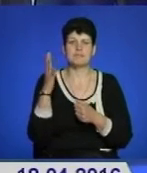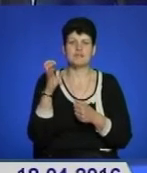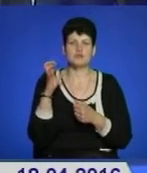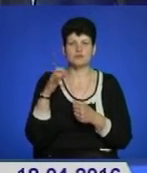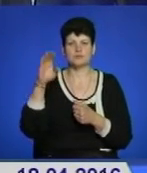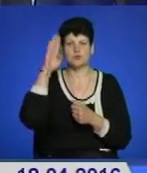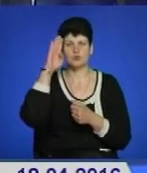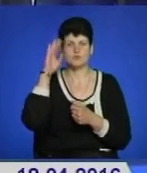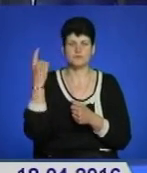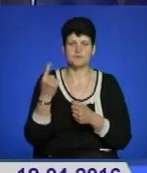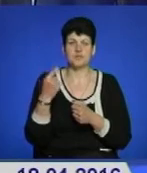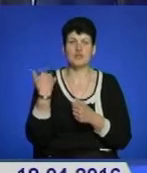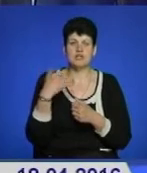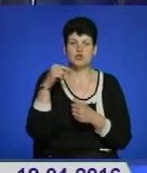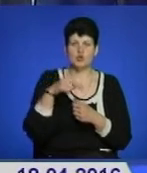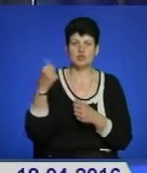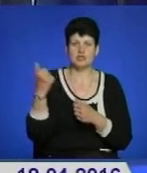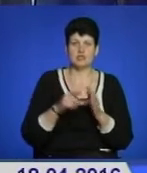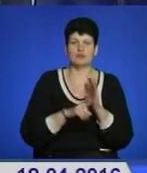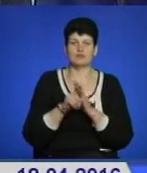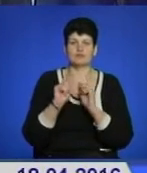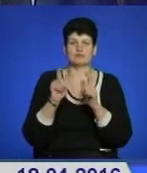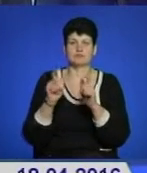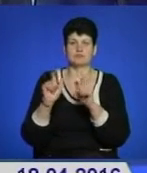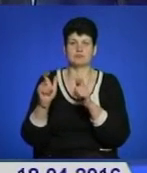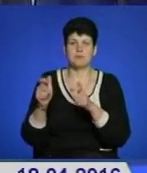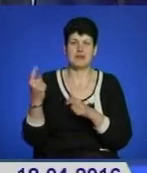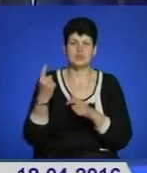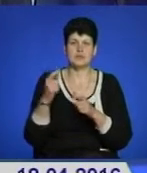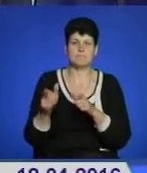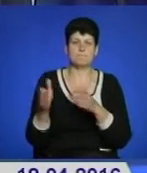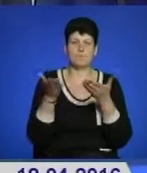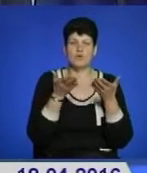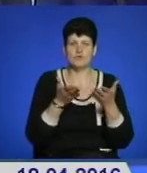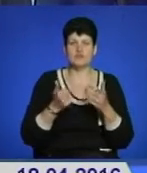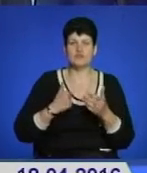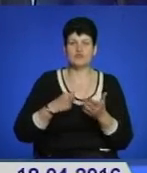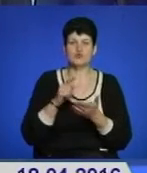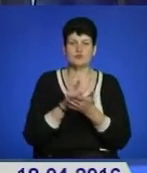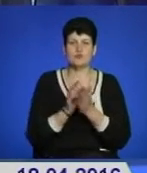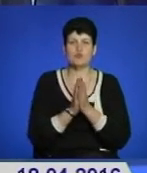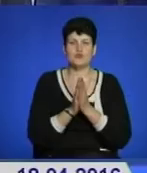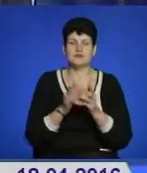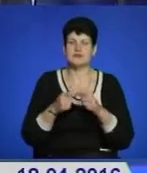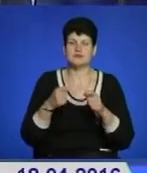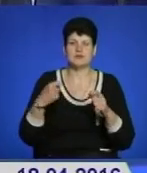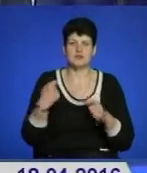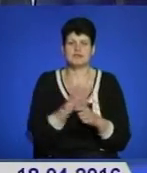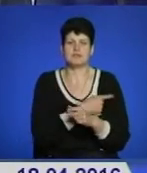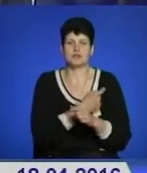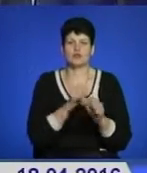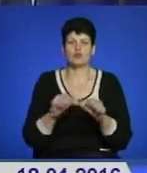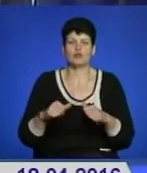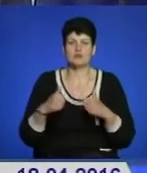з області. Уже цього тижня почнуть надсилати перші повістки. Військовозобов'язаних просять не зволікати з проходженням медкомісії, адже